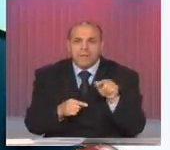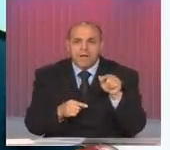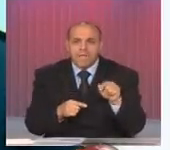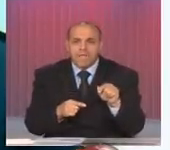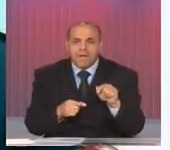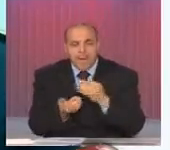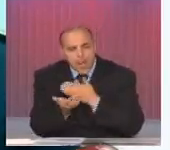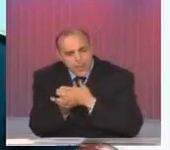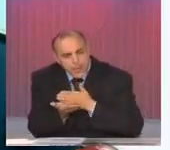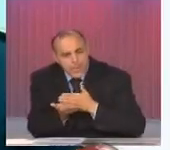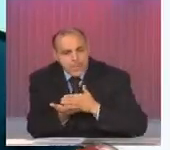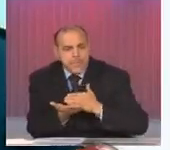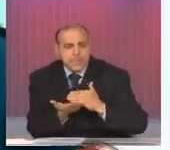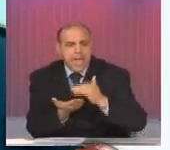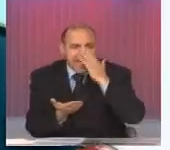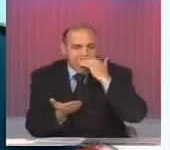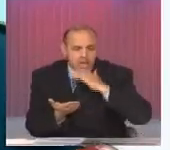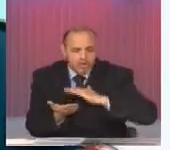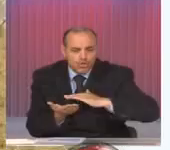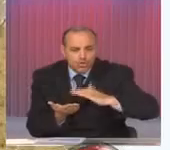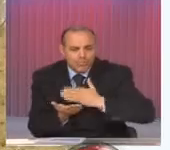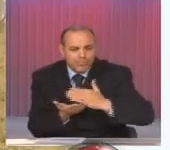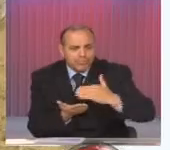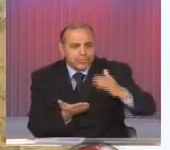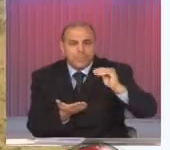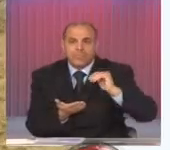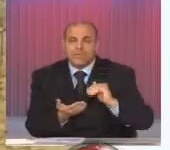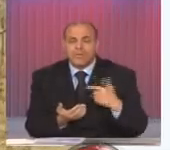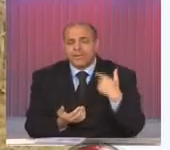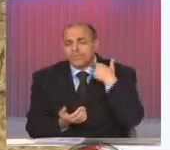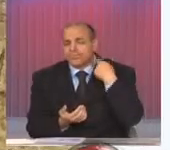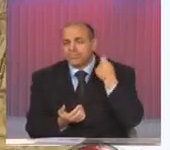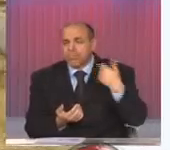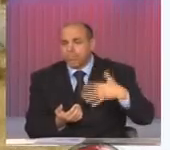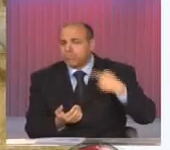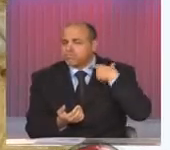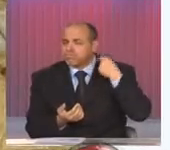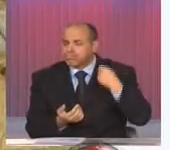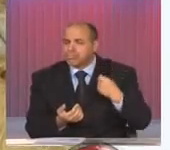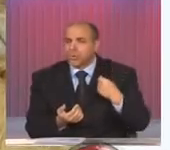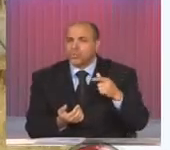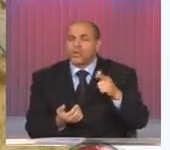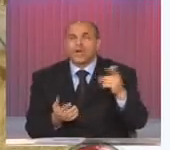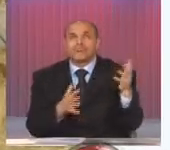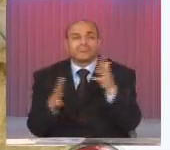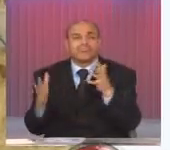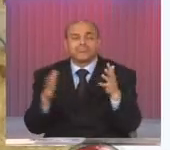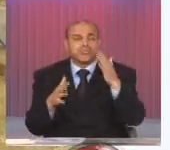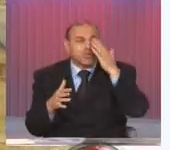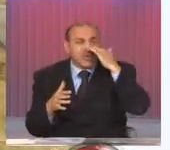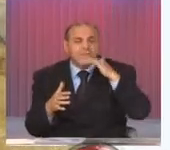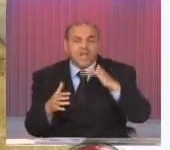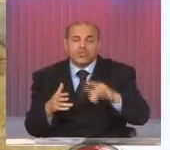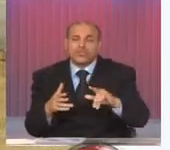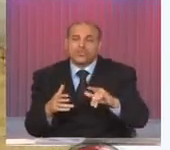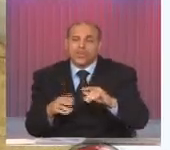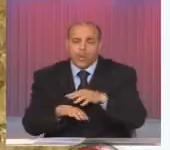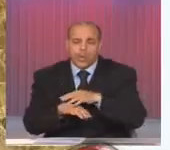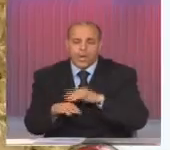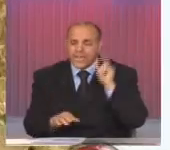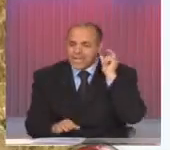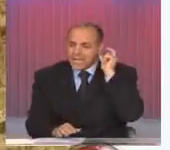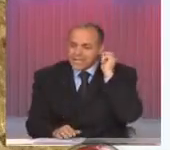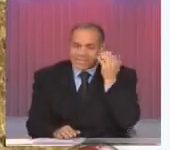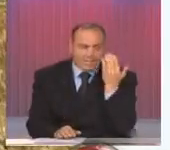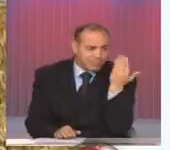آلة لمسح الثلج. خسائر مادية فادحة خلفتها العواصف الثلجية التي شهدتها ولاية القصرين